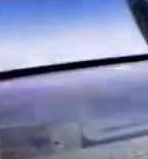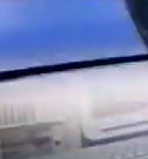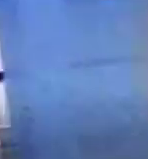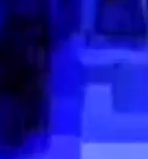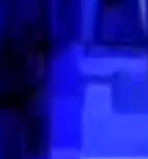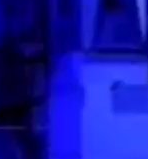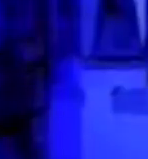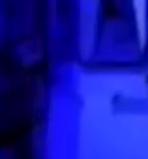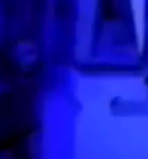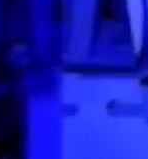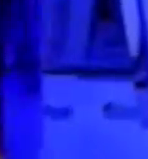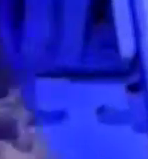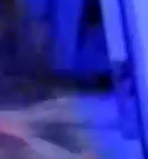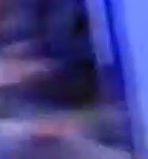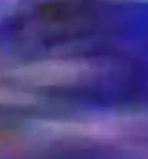Дякую.